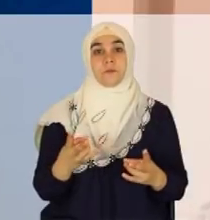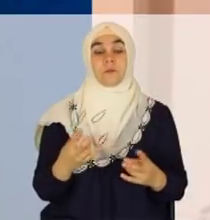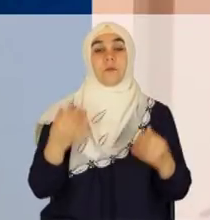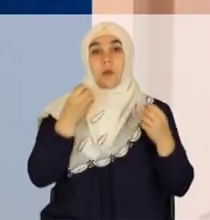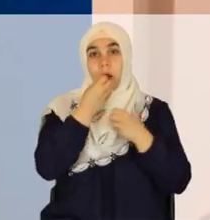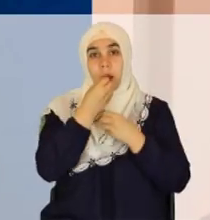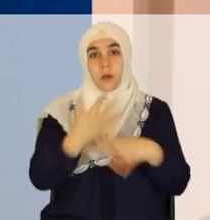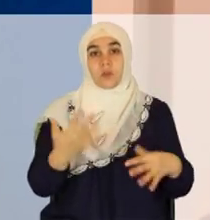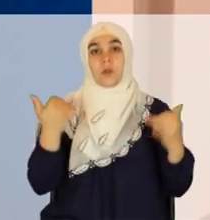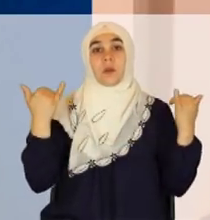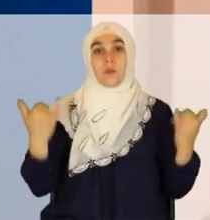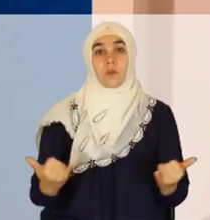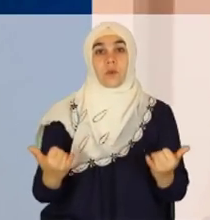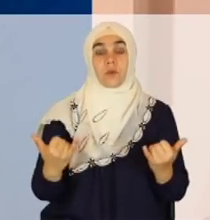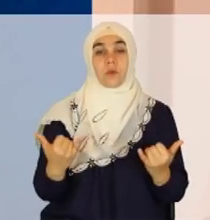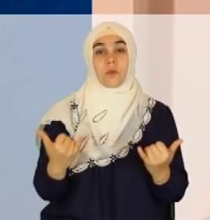O, şimdi